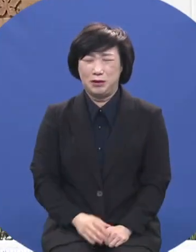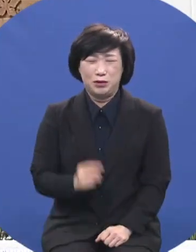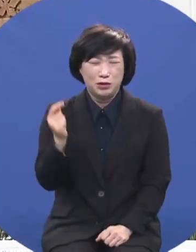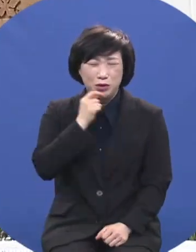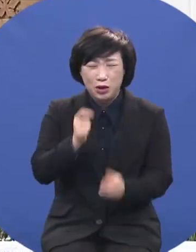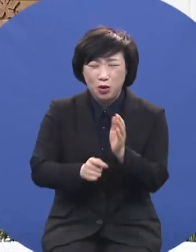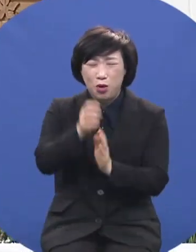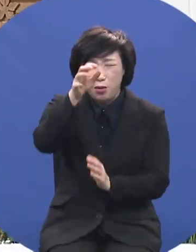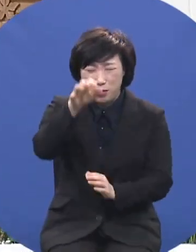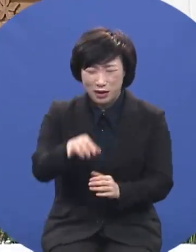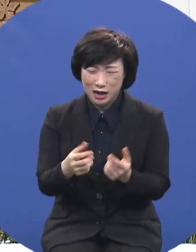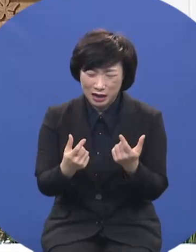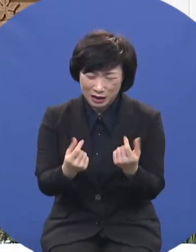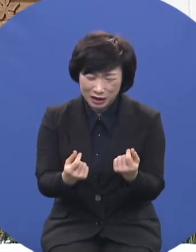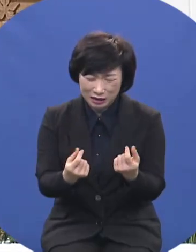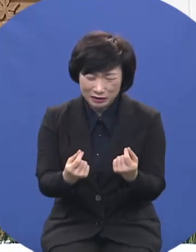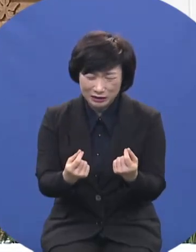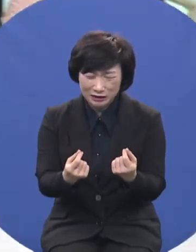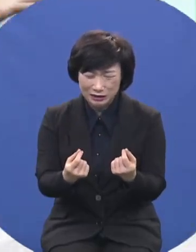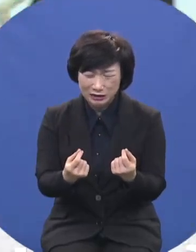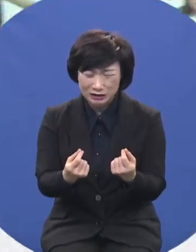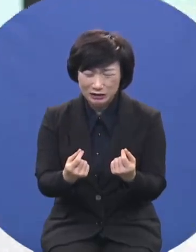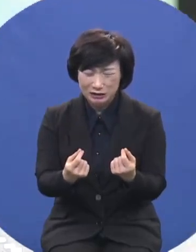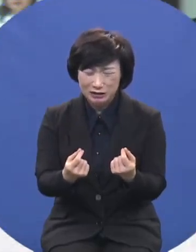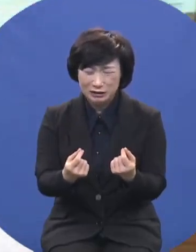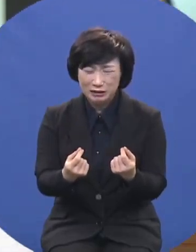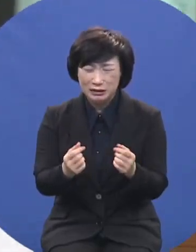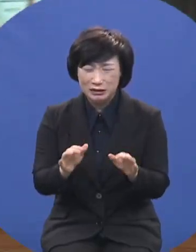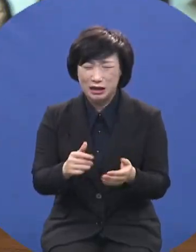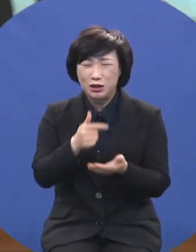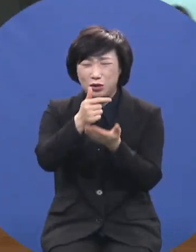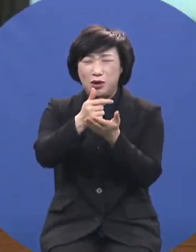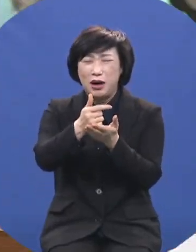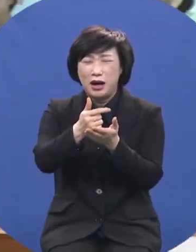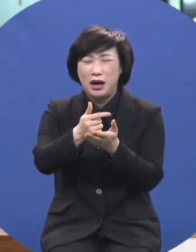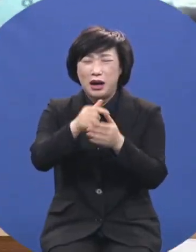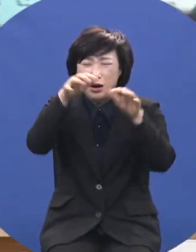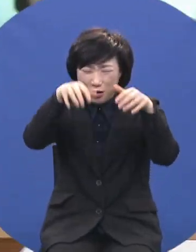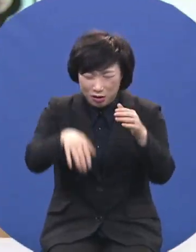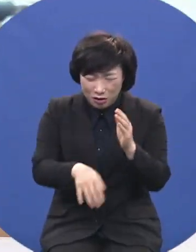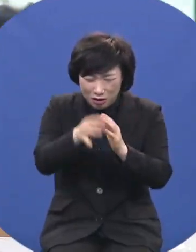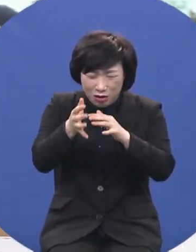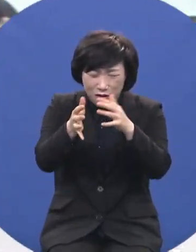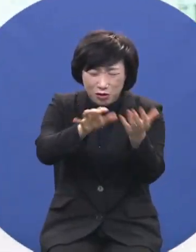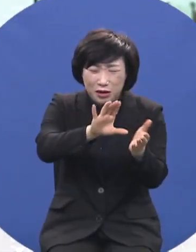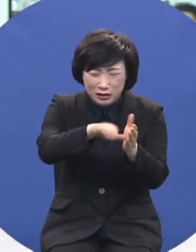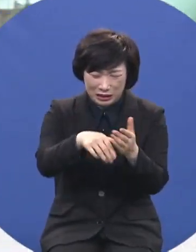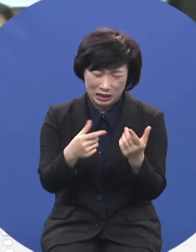소돔과 고모라를 방불할 만큼, 노아의 때를 방불할 만큼,